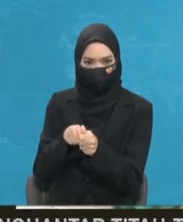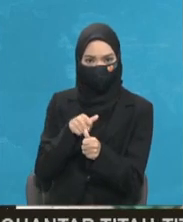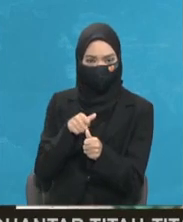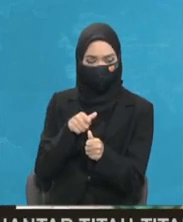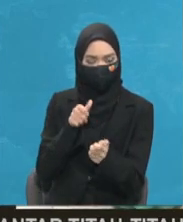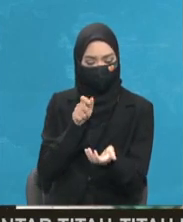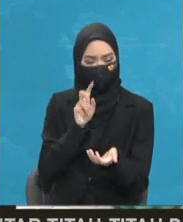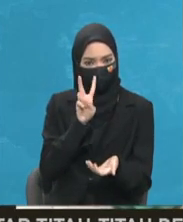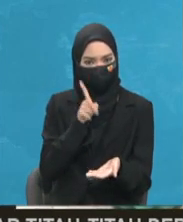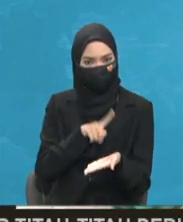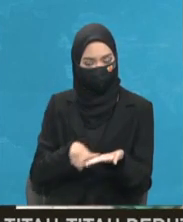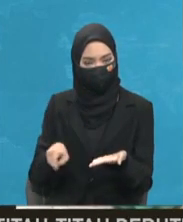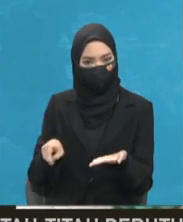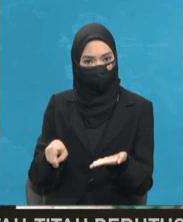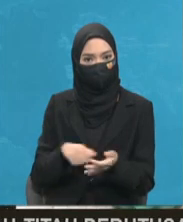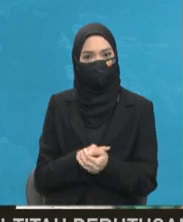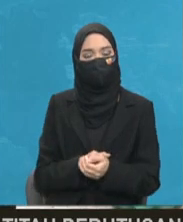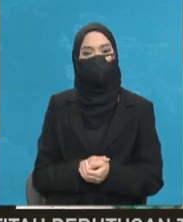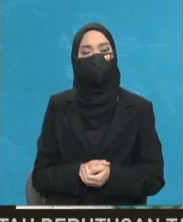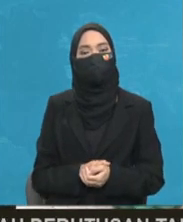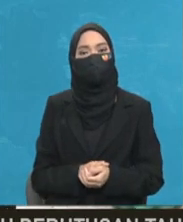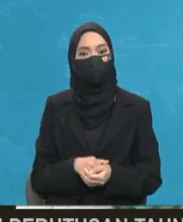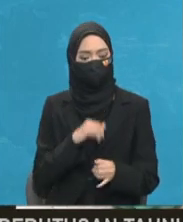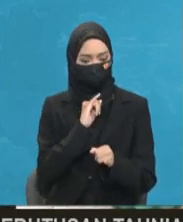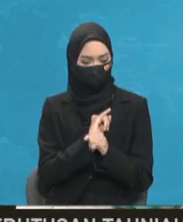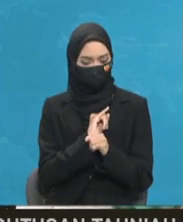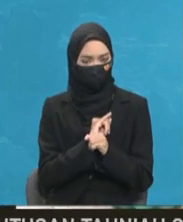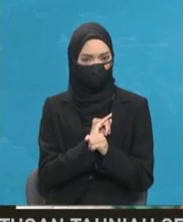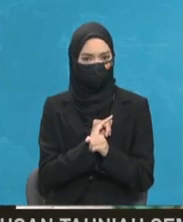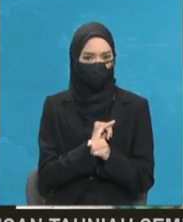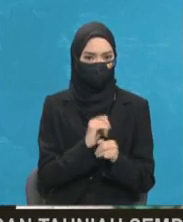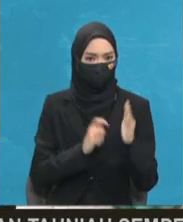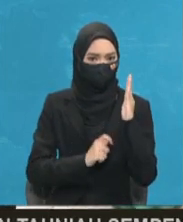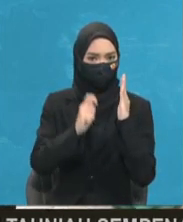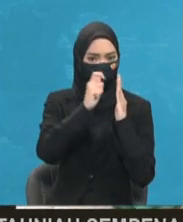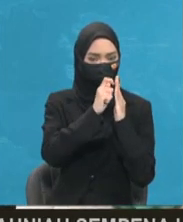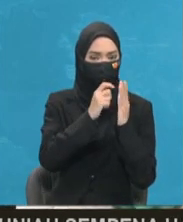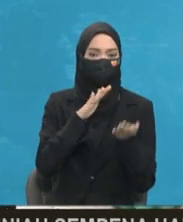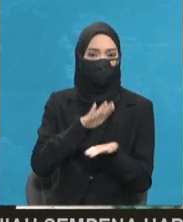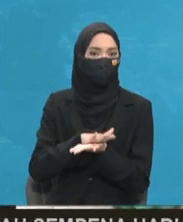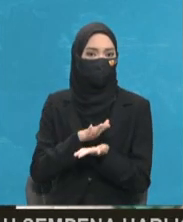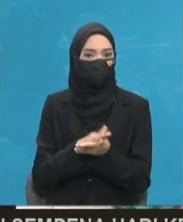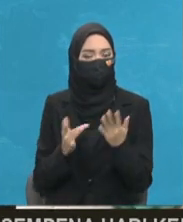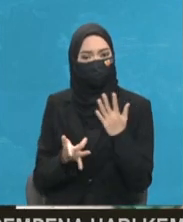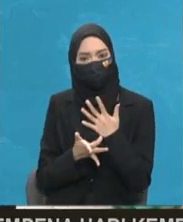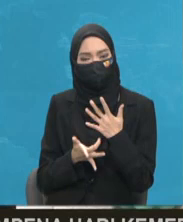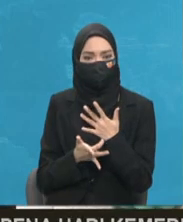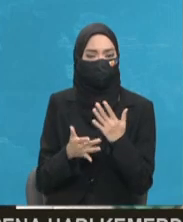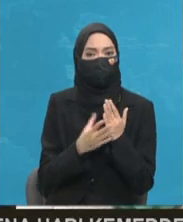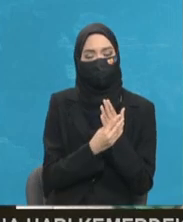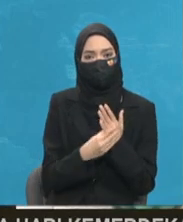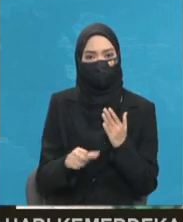2minggu yaitu institusi pengajian tinggi gula teknik ke dan kemahiran